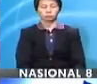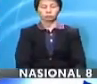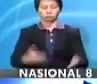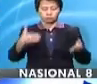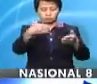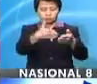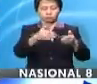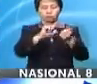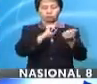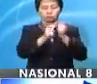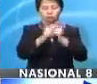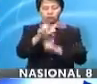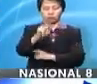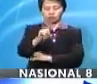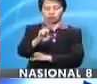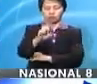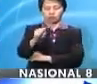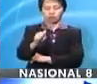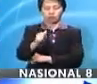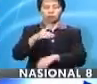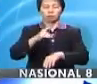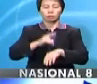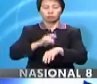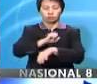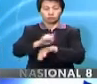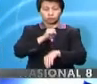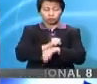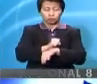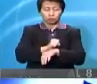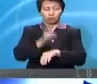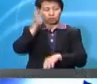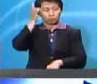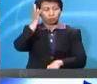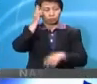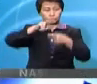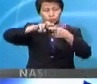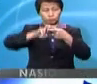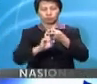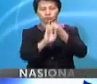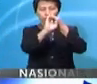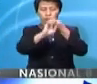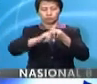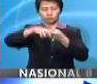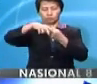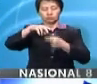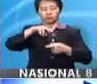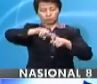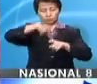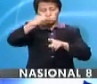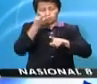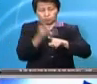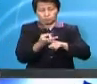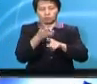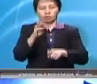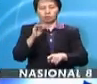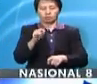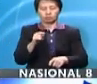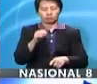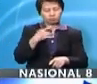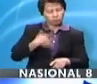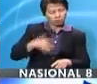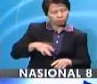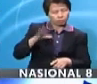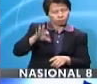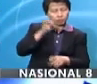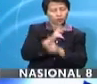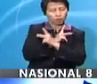Ya, menjelang Sukan SEA 2015 di Singapura, Persekutuan Gimnastik Malaysia MGF menafikan sikap pilih kasih